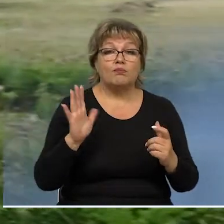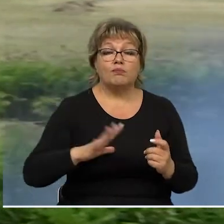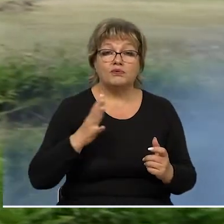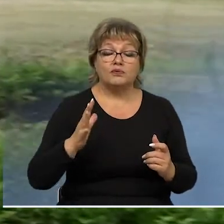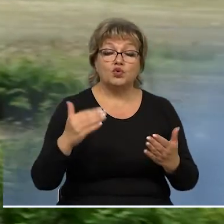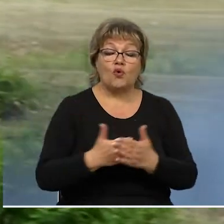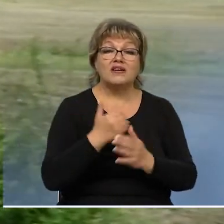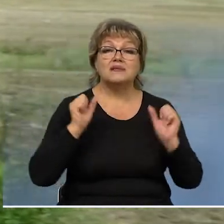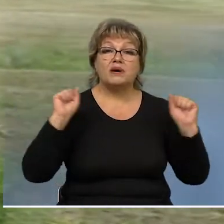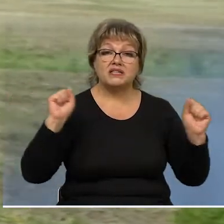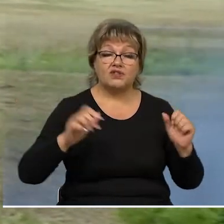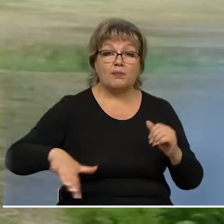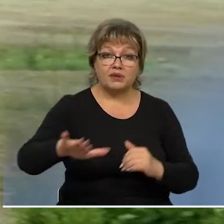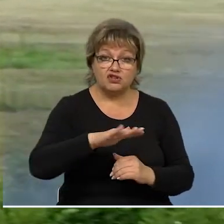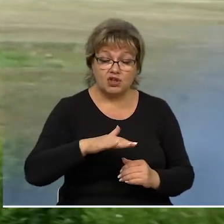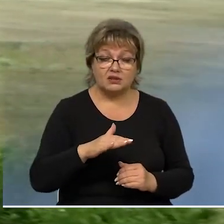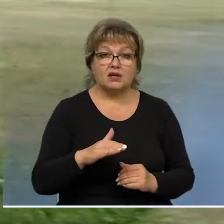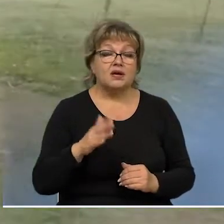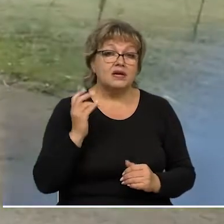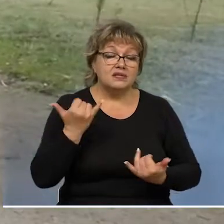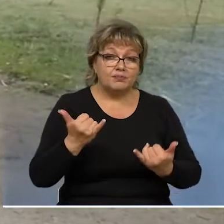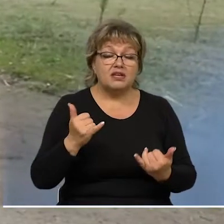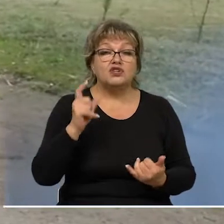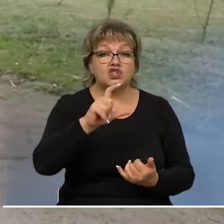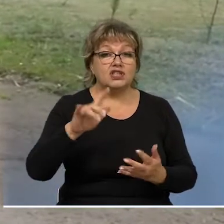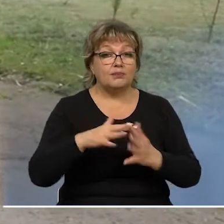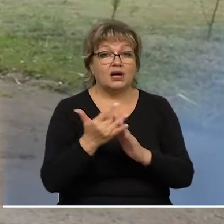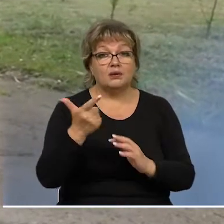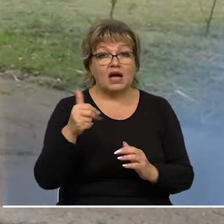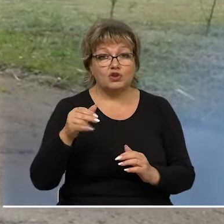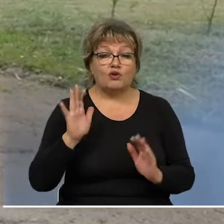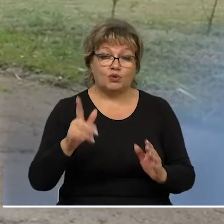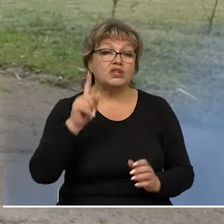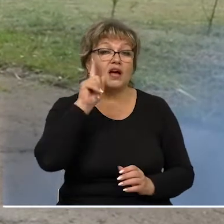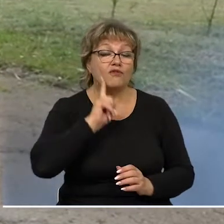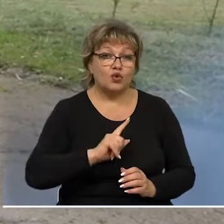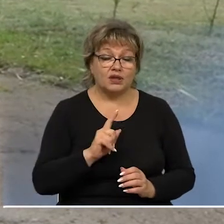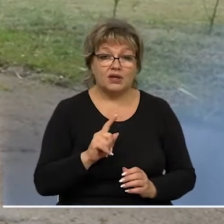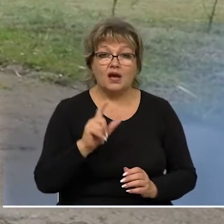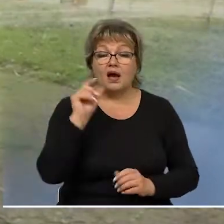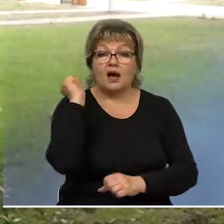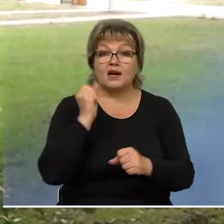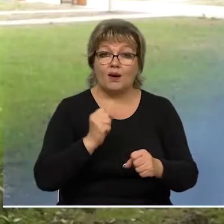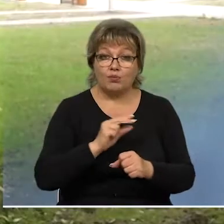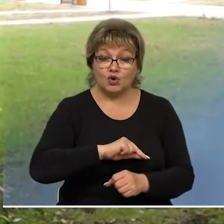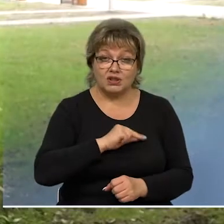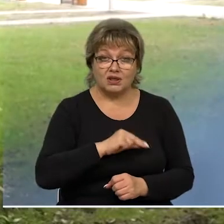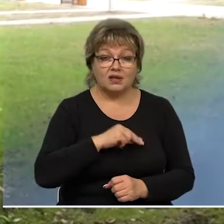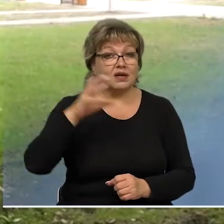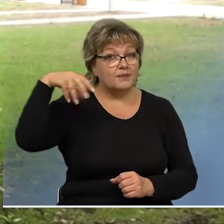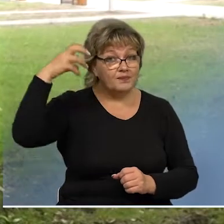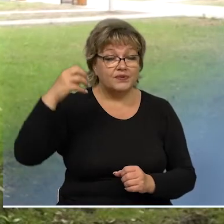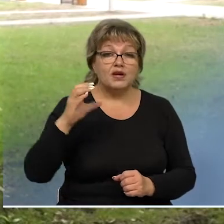пустоши новая спортивная площадка теперь вести здоровый образ жизни жителям хутора платова будет комфортнее работники